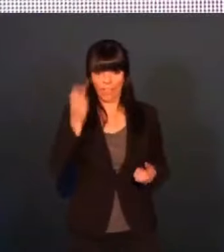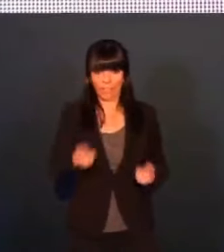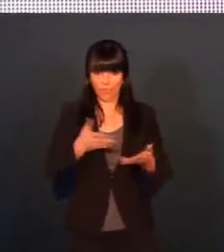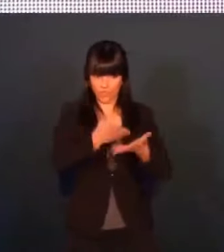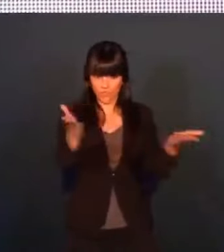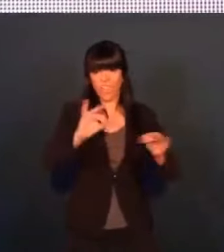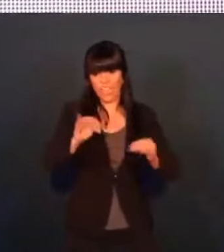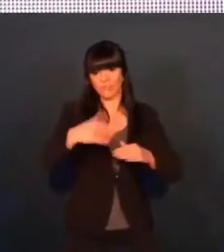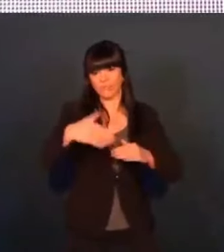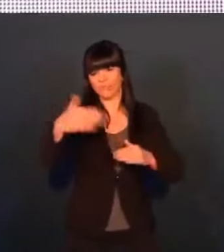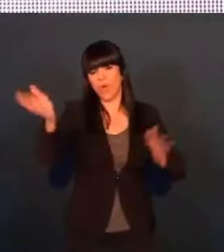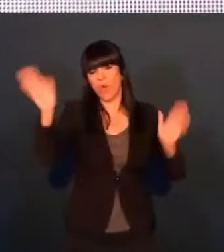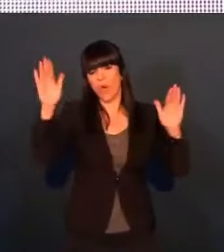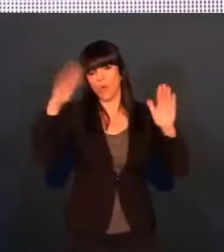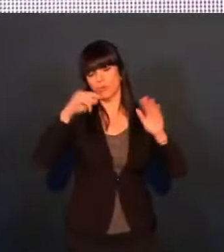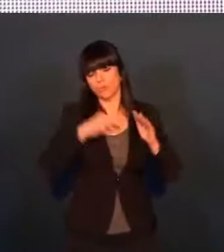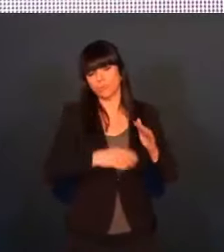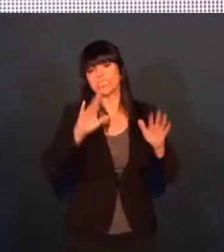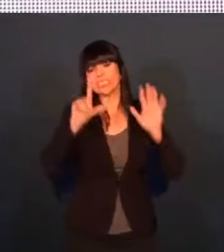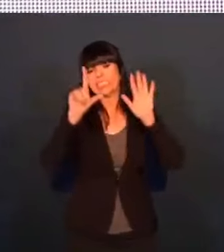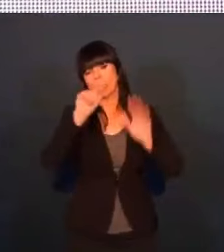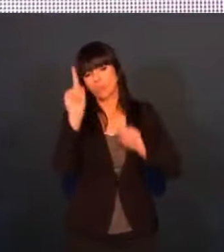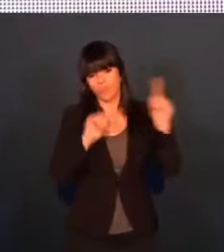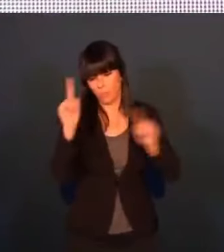така нататък, общо 7 точки.